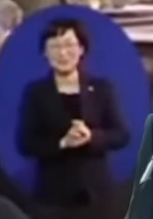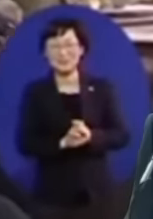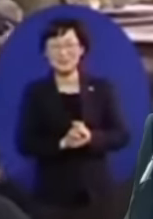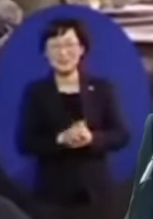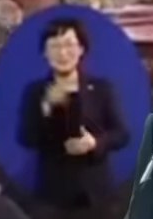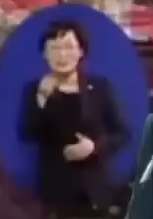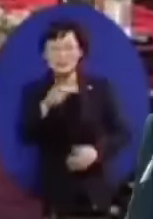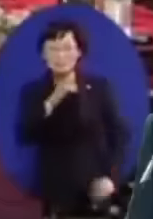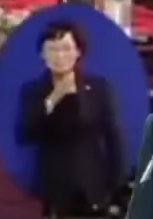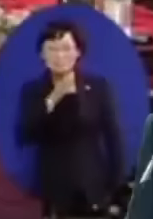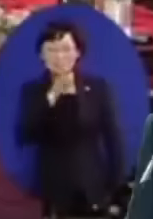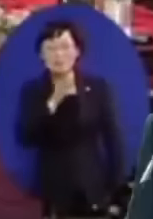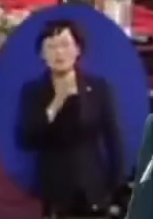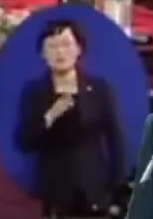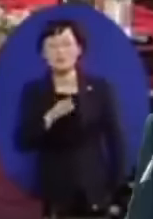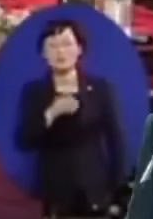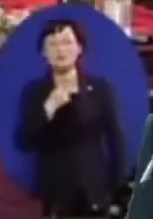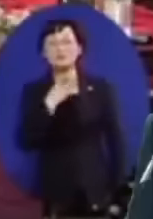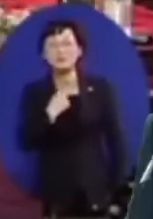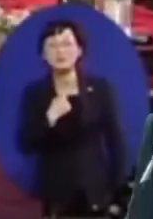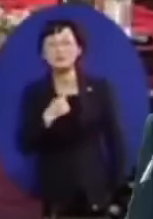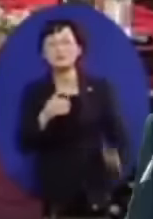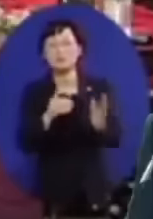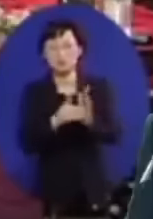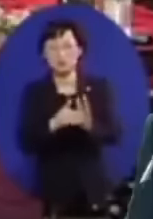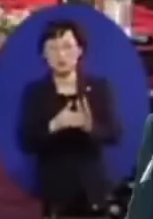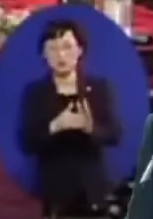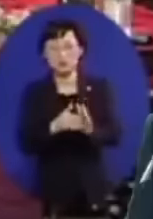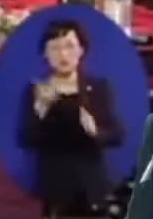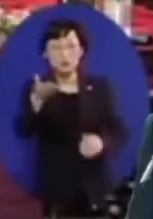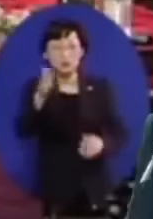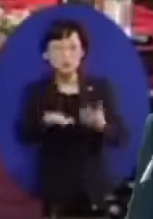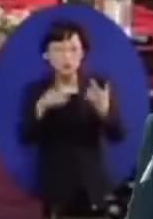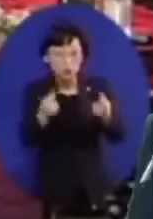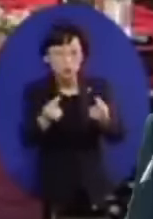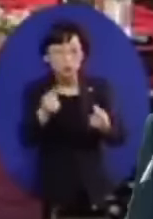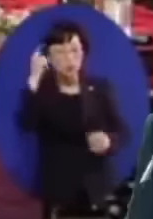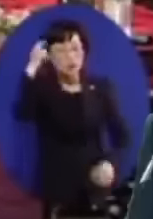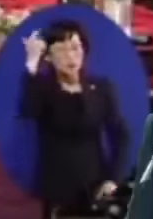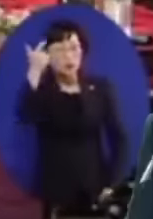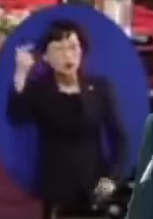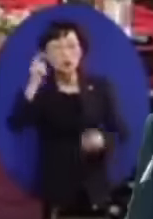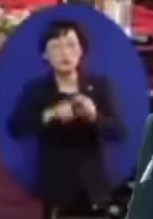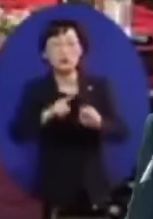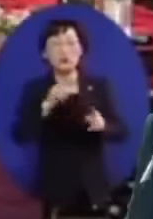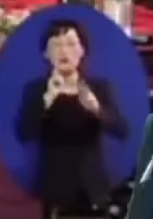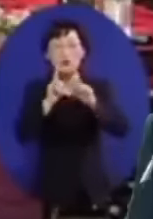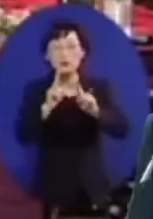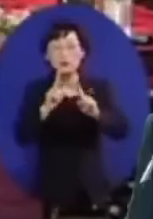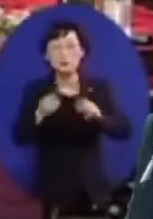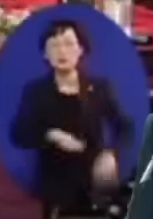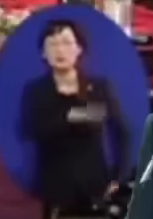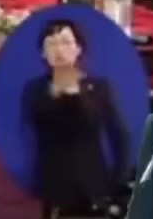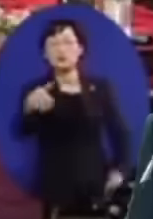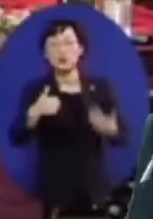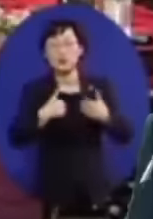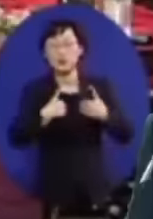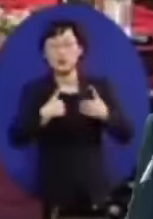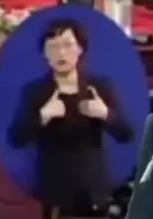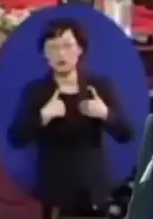이건 실제로 일어난 일이겠지만 영적으로도 말씀이 우리에게